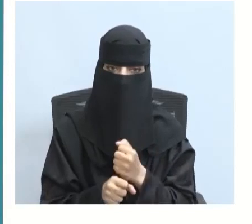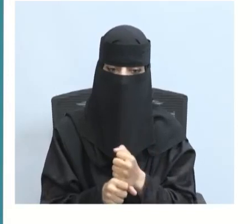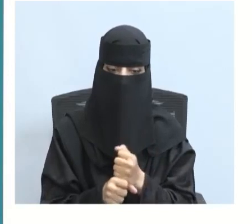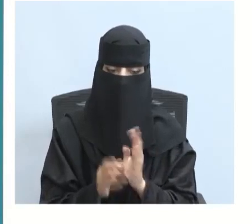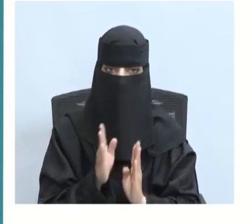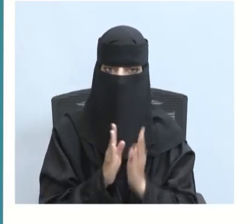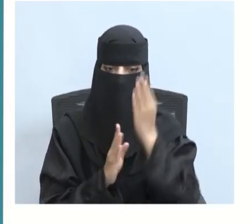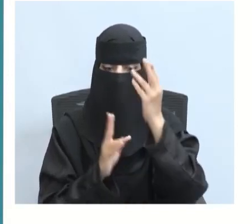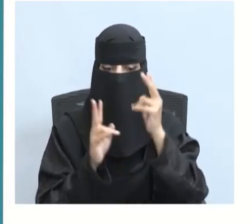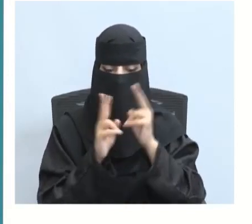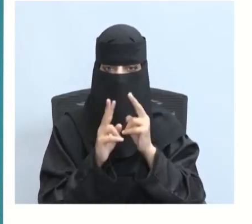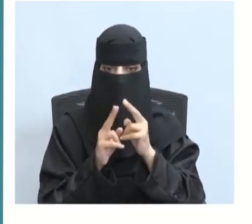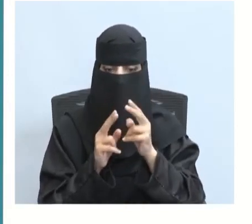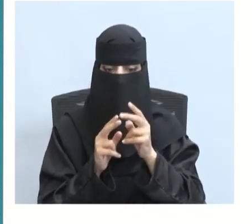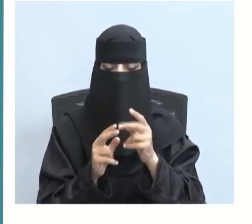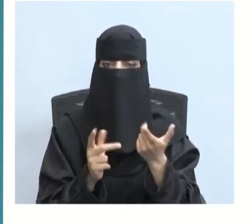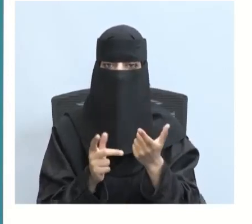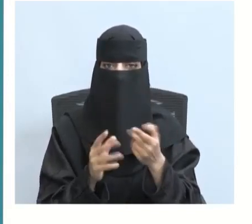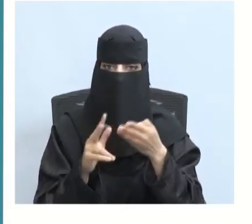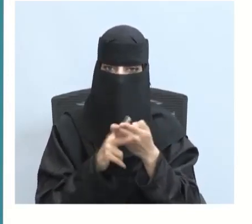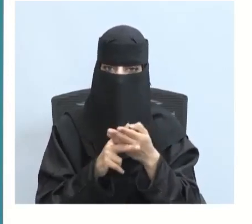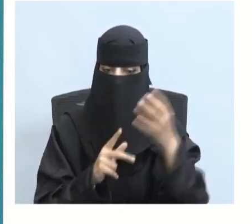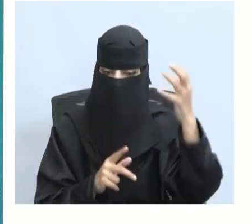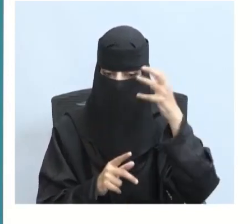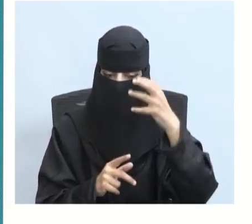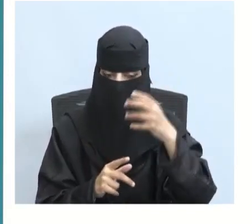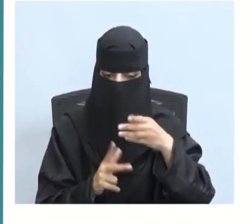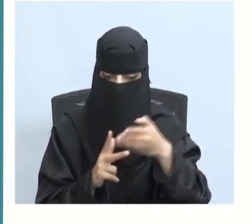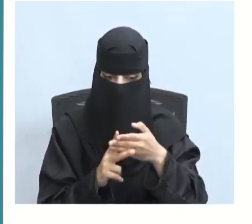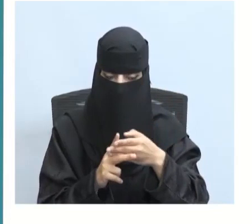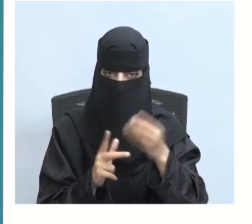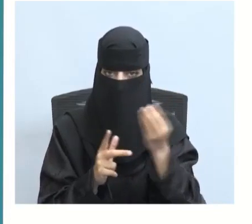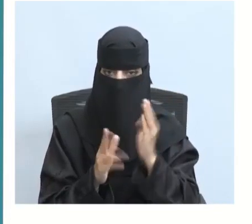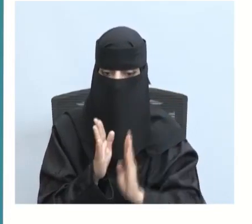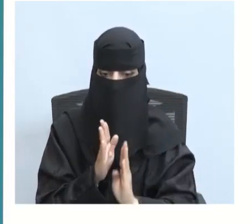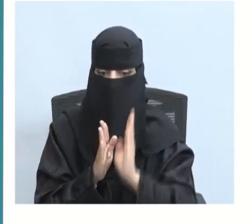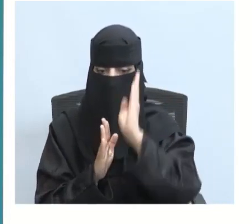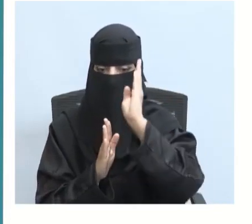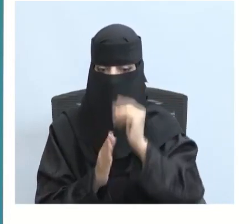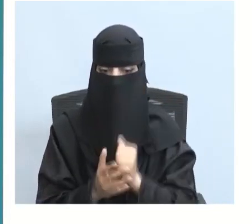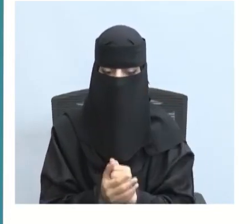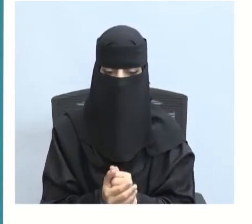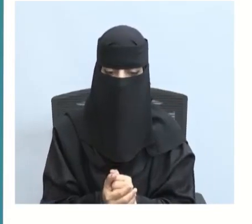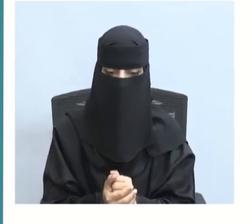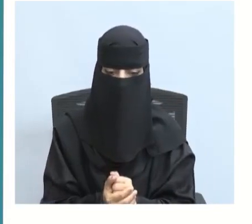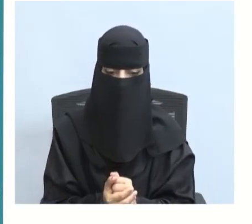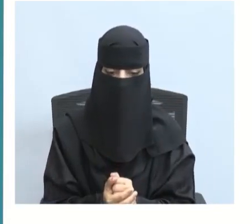المركبه الفضائيه الخلايا الشمسيه اثناء الرحله لتحصل